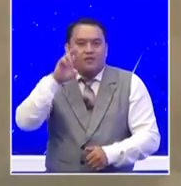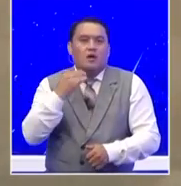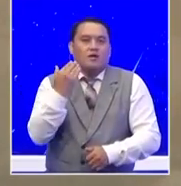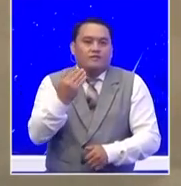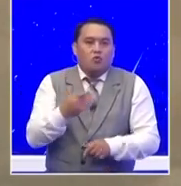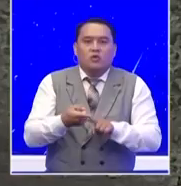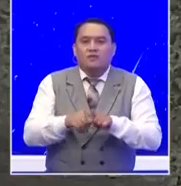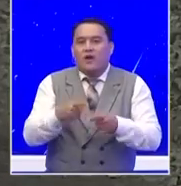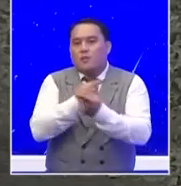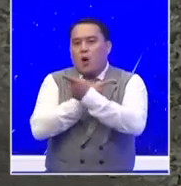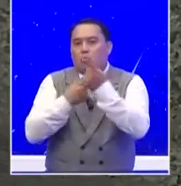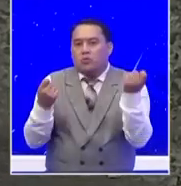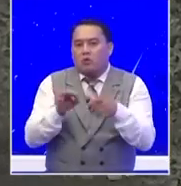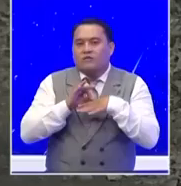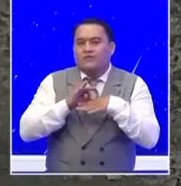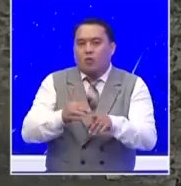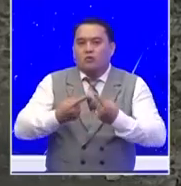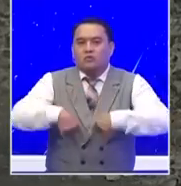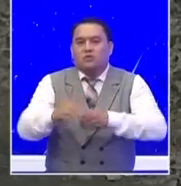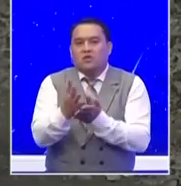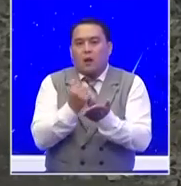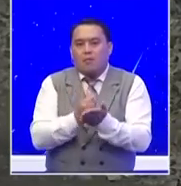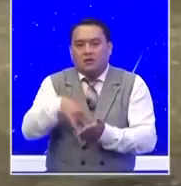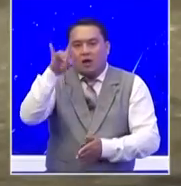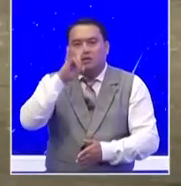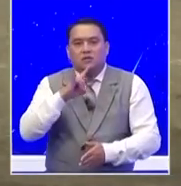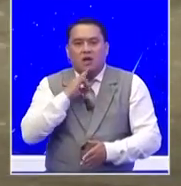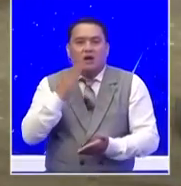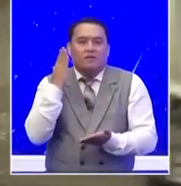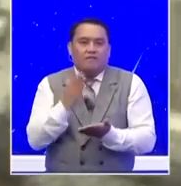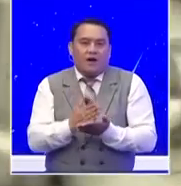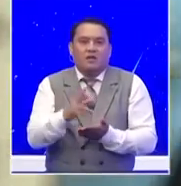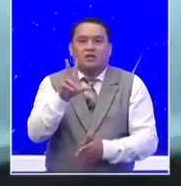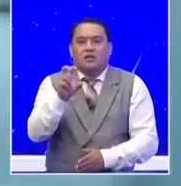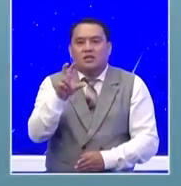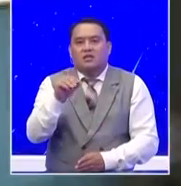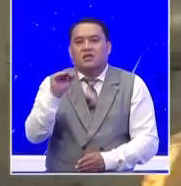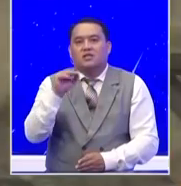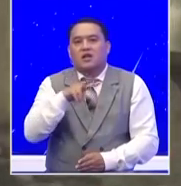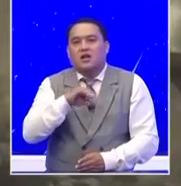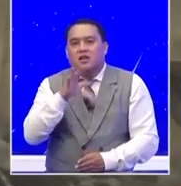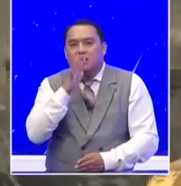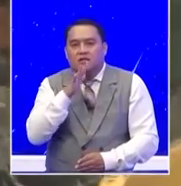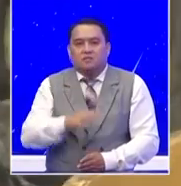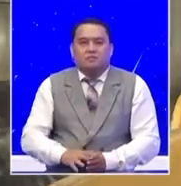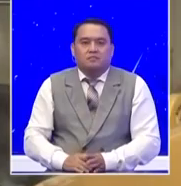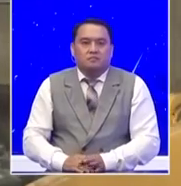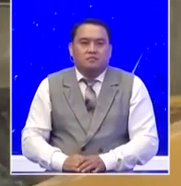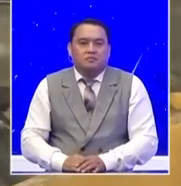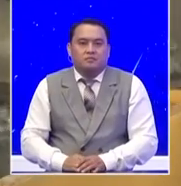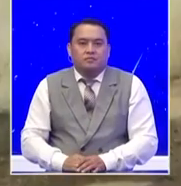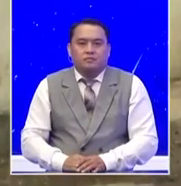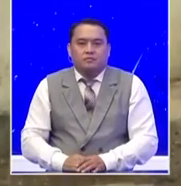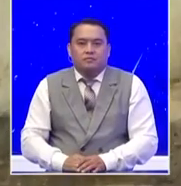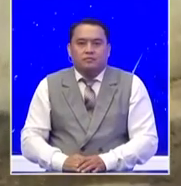государств. К слову, информации профильного ведомства, запасов угля в Казахстане хватит еще на ближайшие 300 лет.